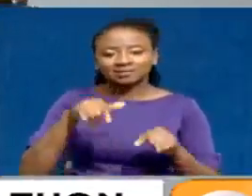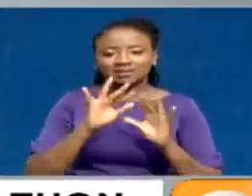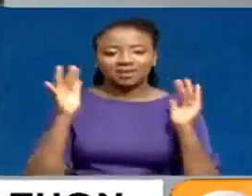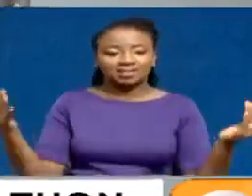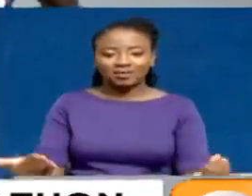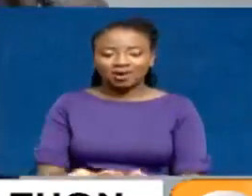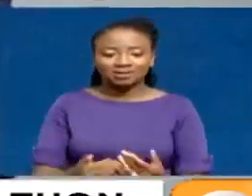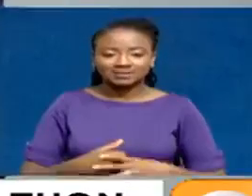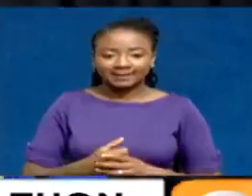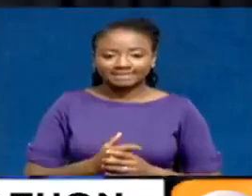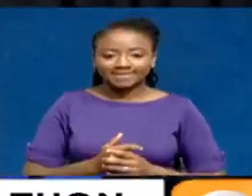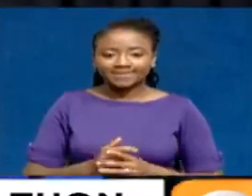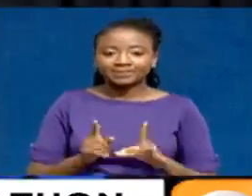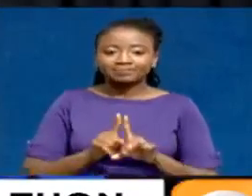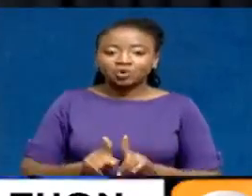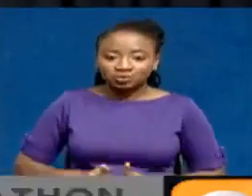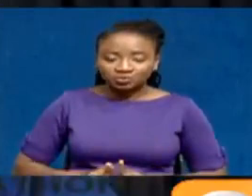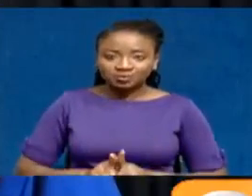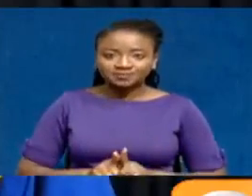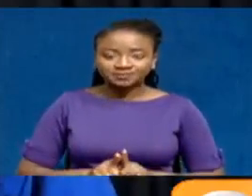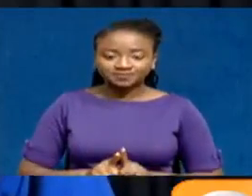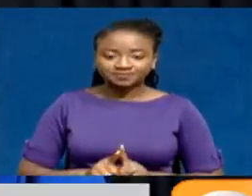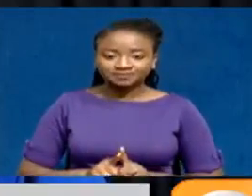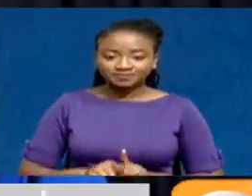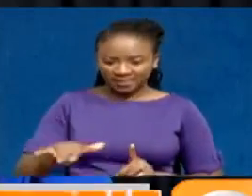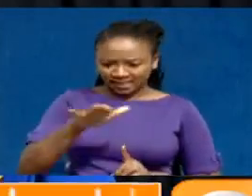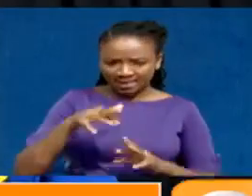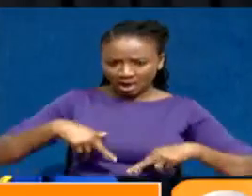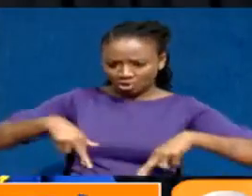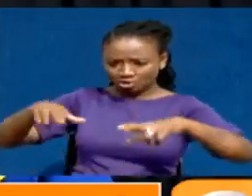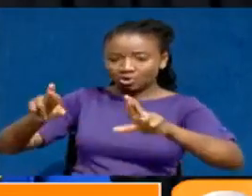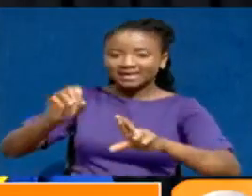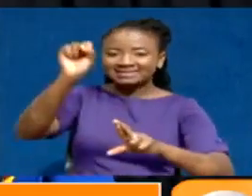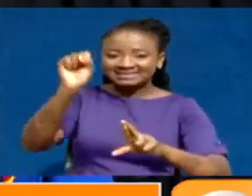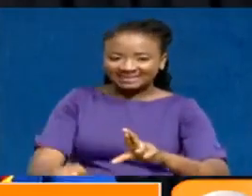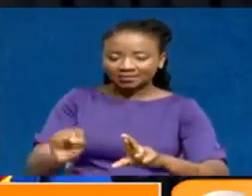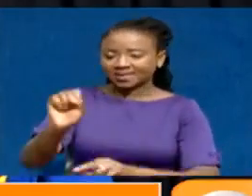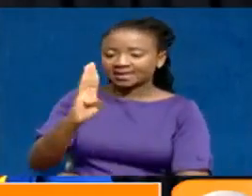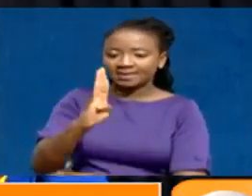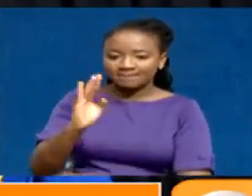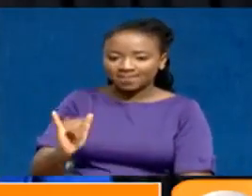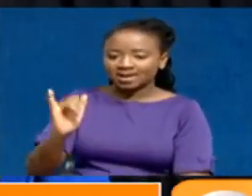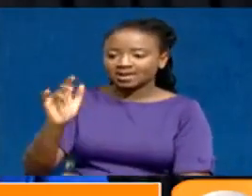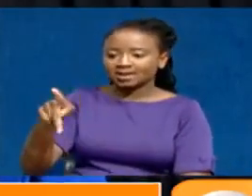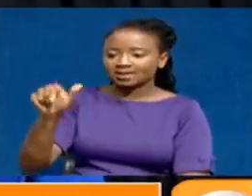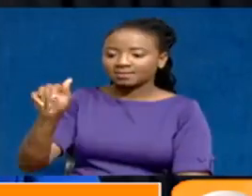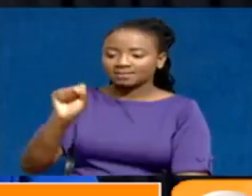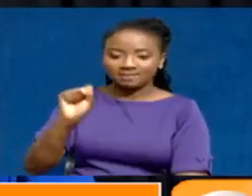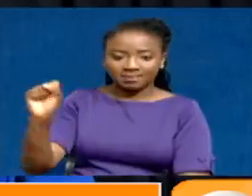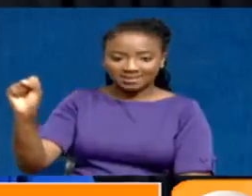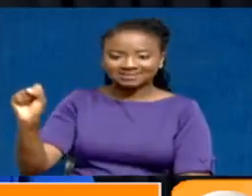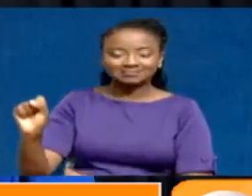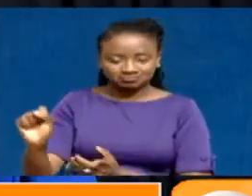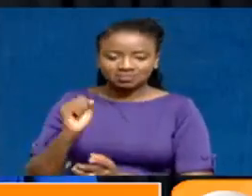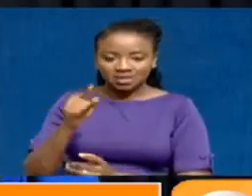world. We are going to secure the Southern Bypass, both lanes would be a